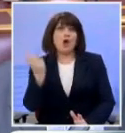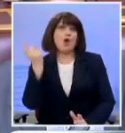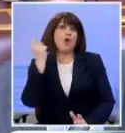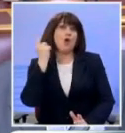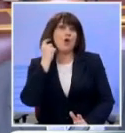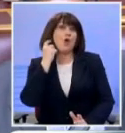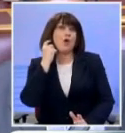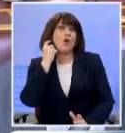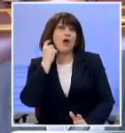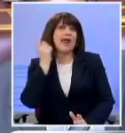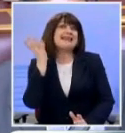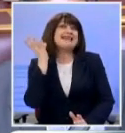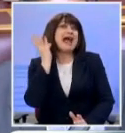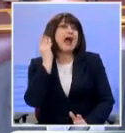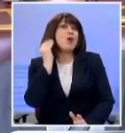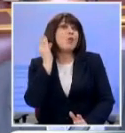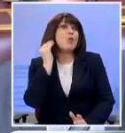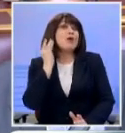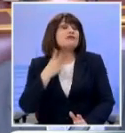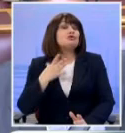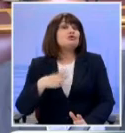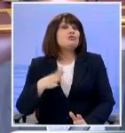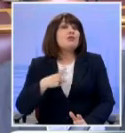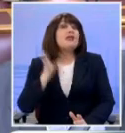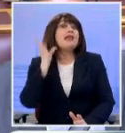ότα ακούει να ακουέτο.